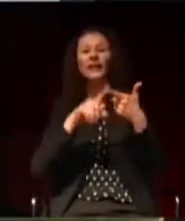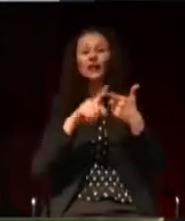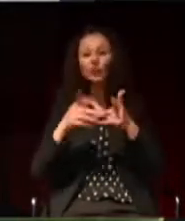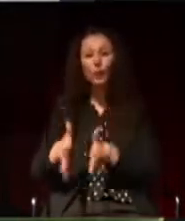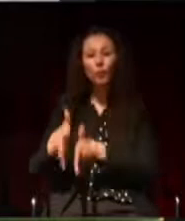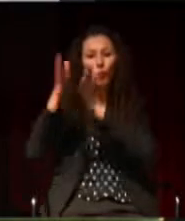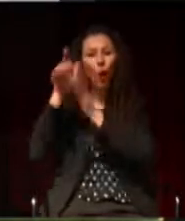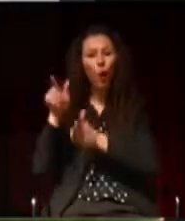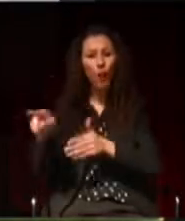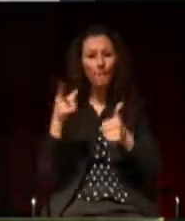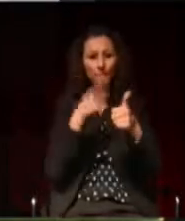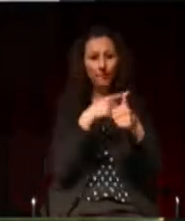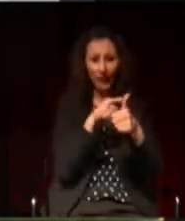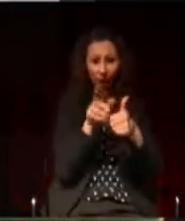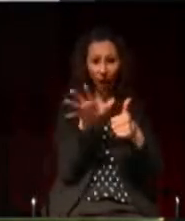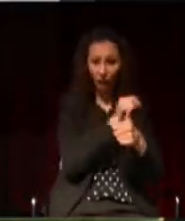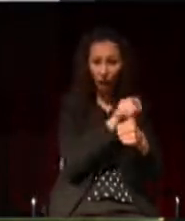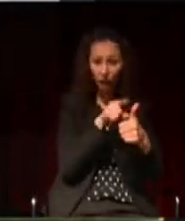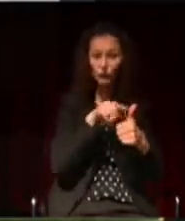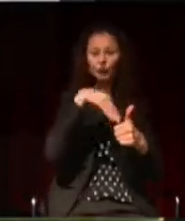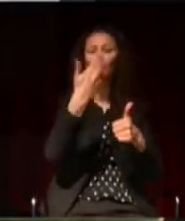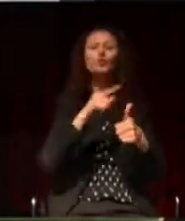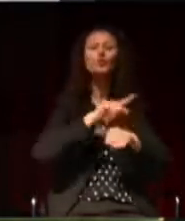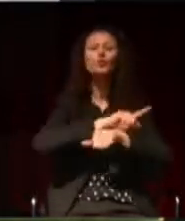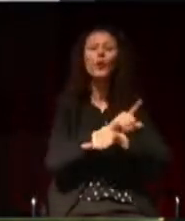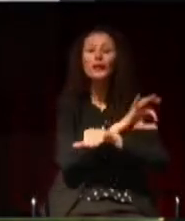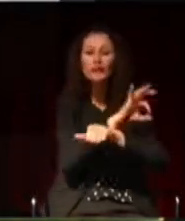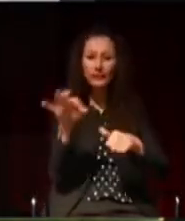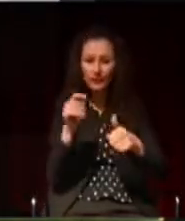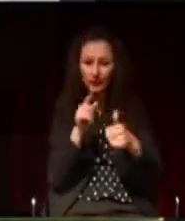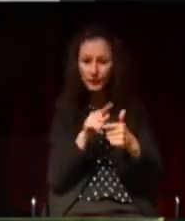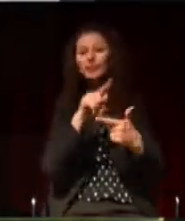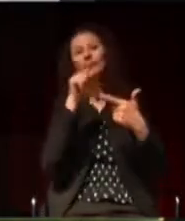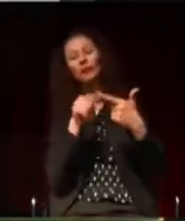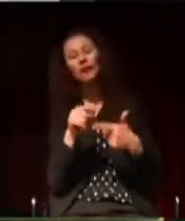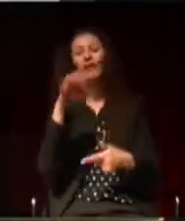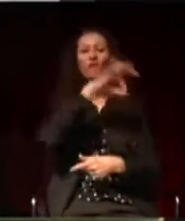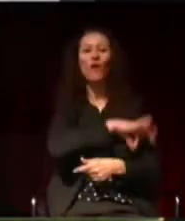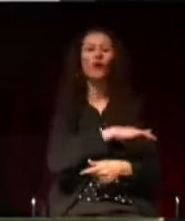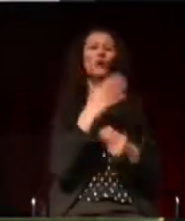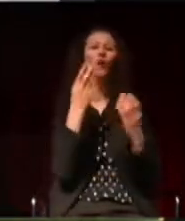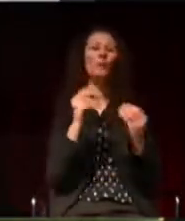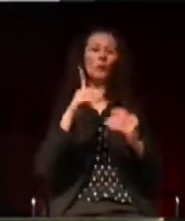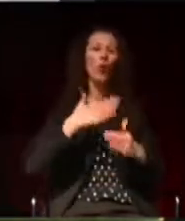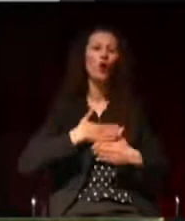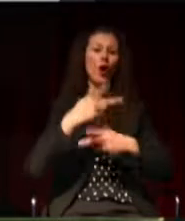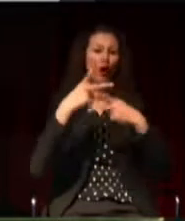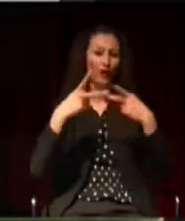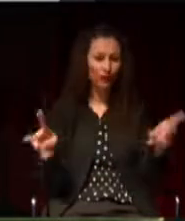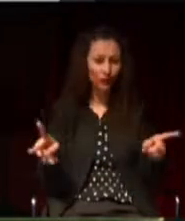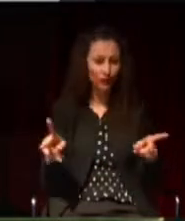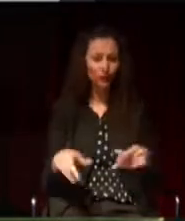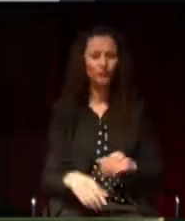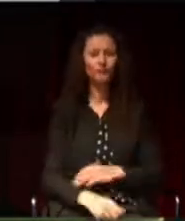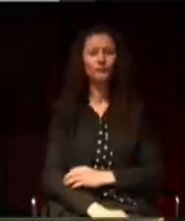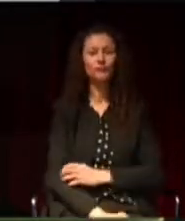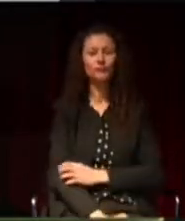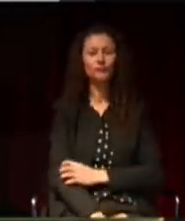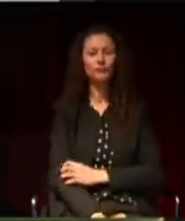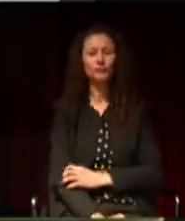blokta birincisi aldıktan sonra o da süresiz olarak bundan faydalanabilmenin önü açıldı.